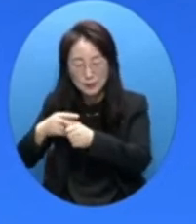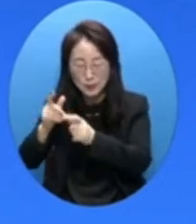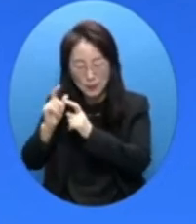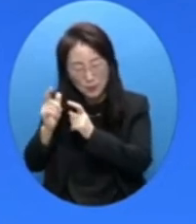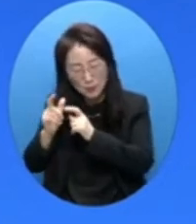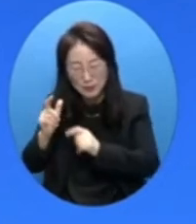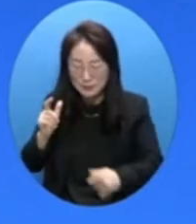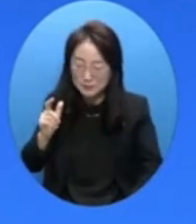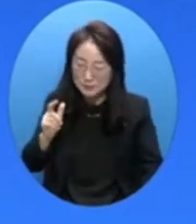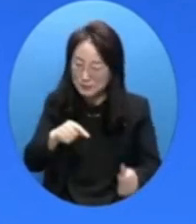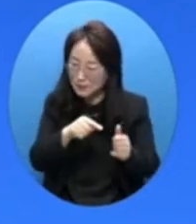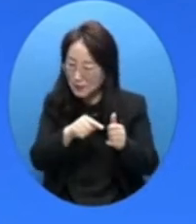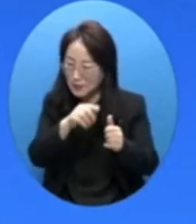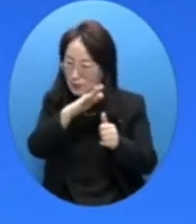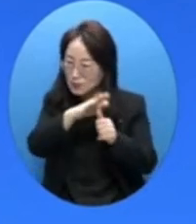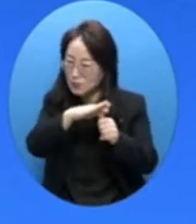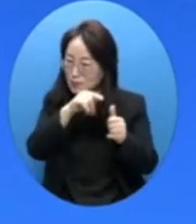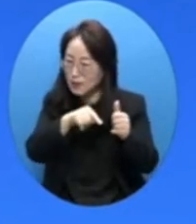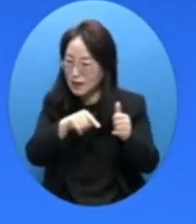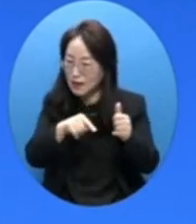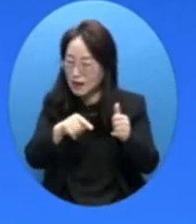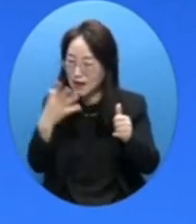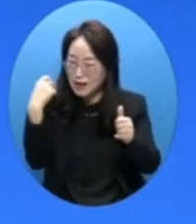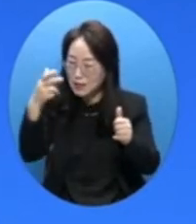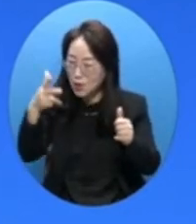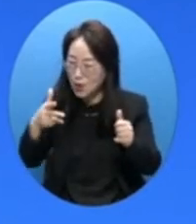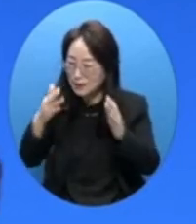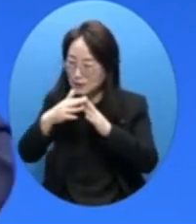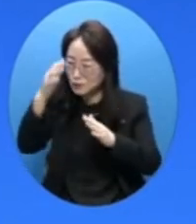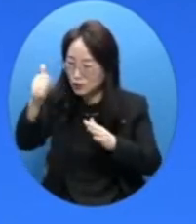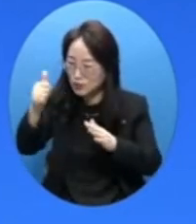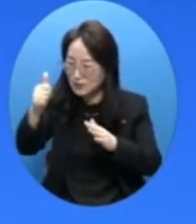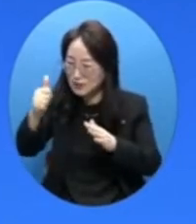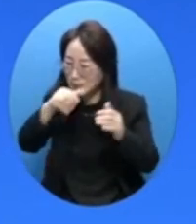이 아이를 여관집 주인을